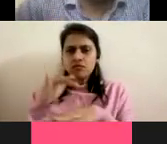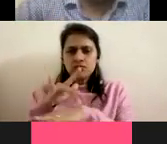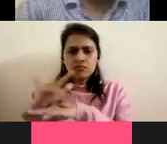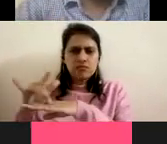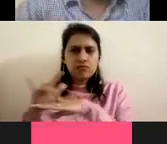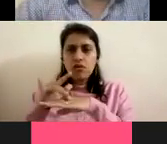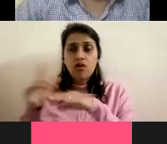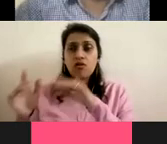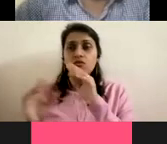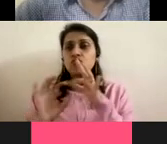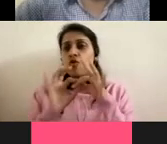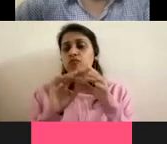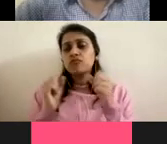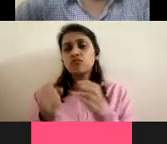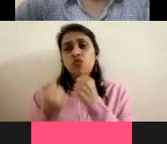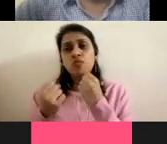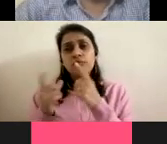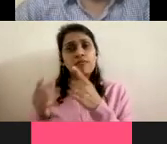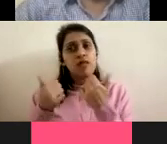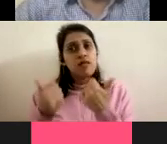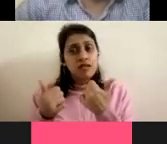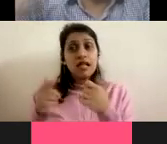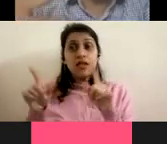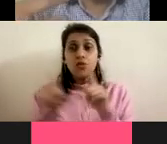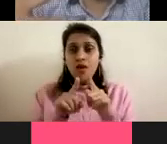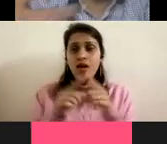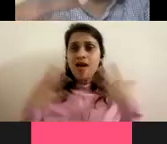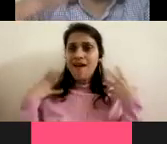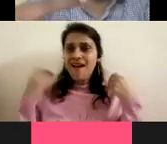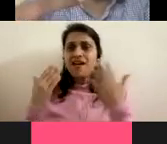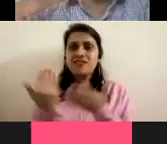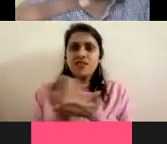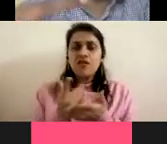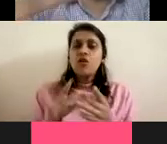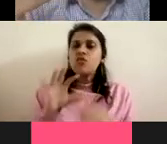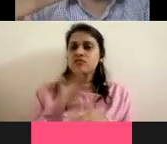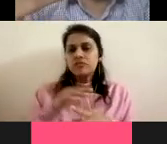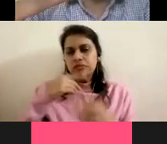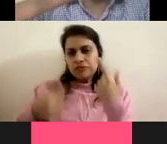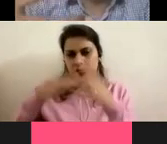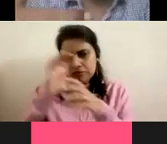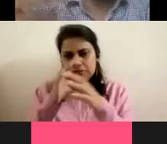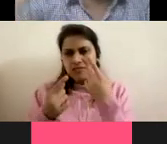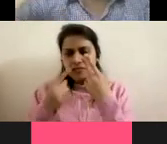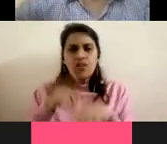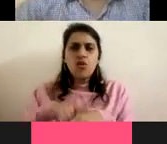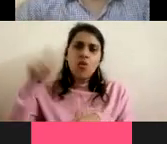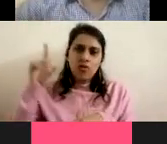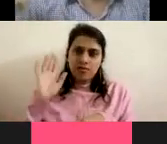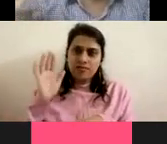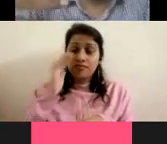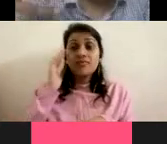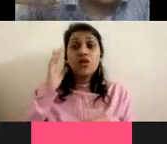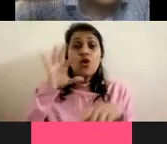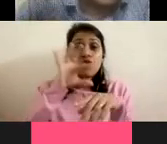लिए ये कैंसर केयर के लिए प्रिवेंशन के लिए दूसरा जो गायनोकोलॉजिस्ट होते हैं जो ये करते हैं उनका काम भी कम हो जाता